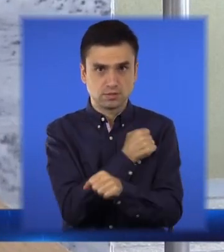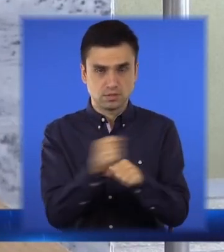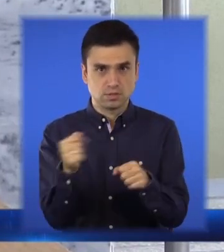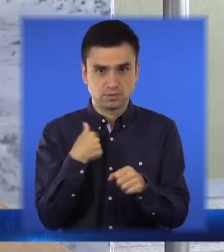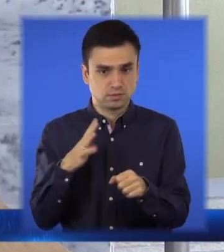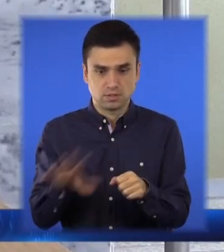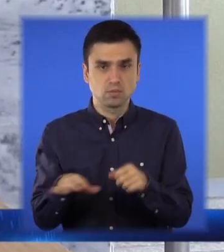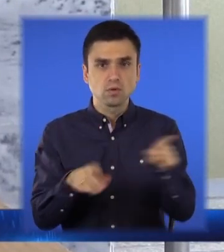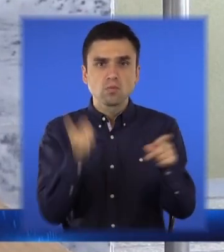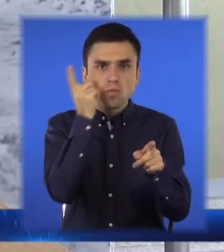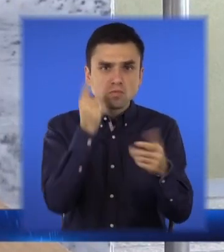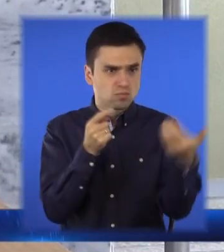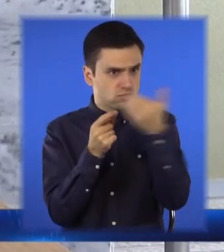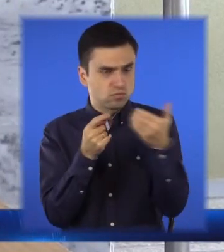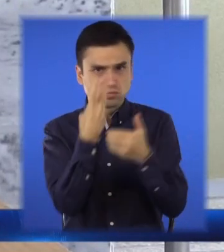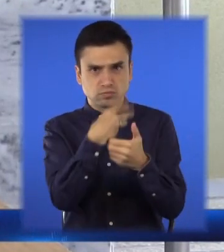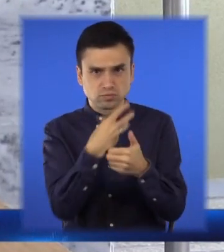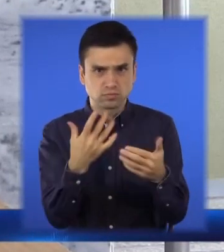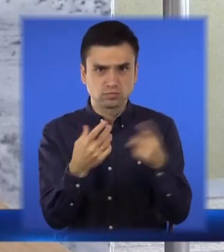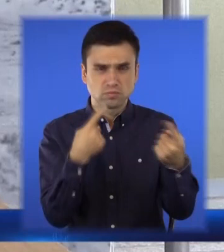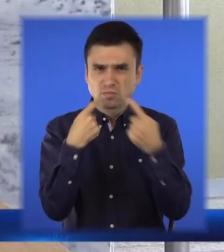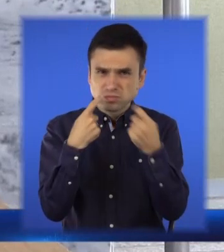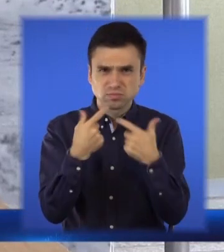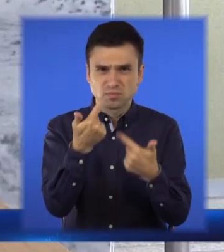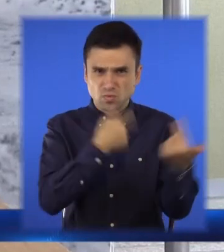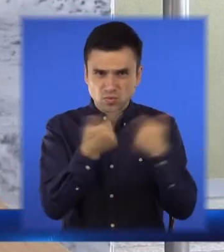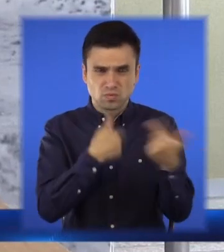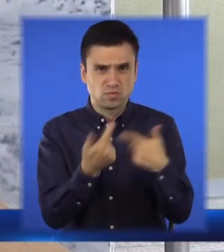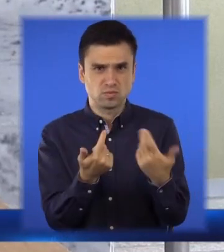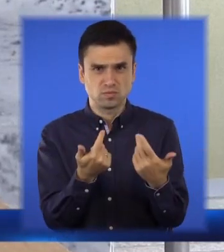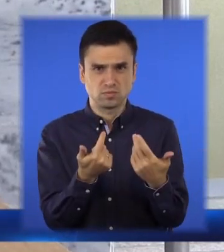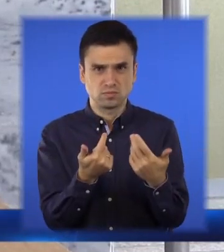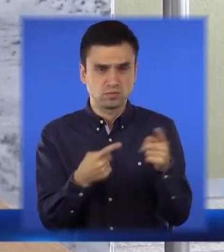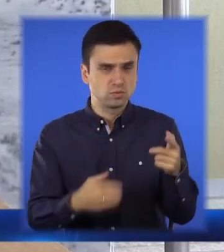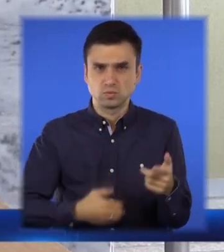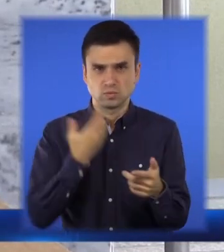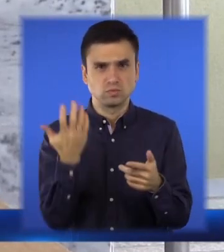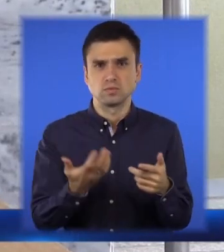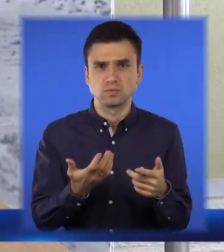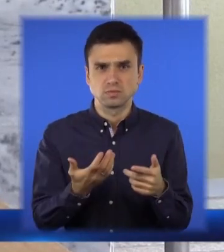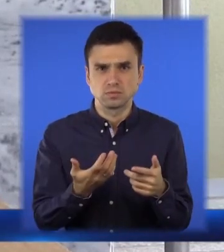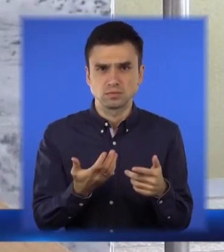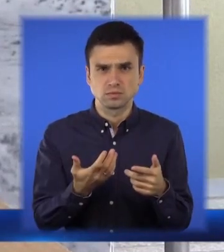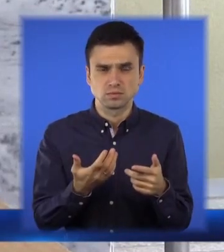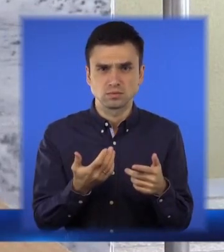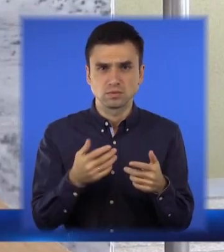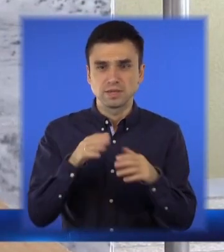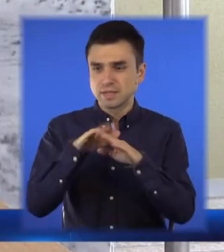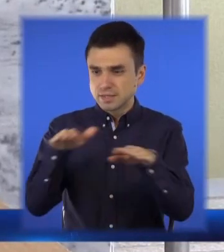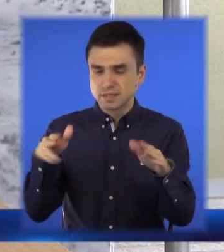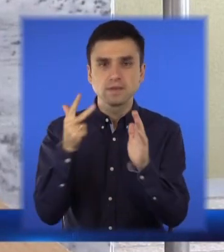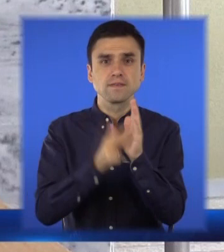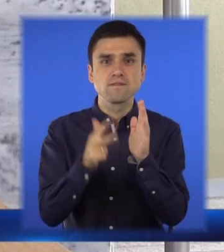полезла драться, вона лезла з телефоном, вона орала, вона матюкалась, вона... Це був такий ужас, розумієте?